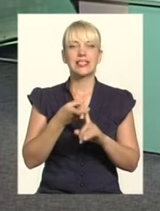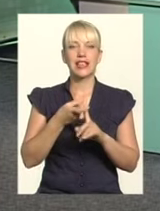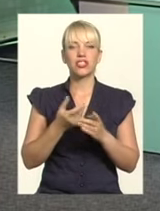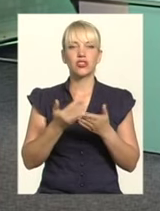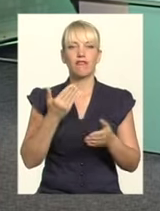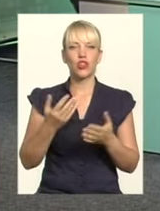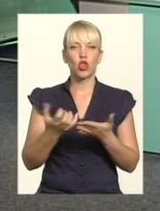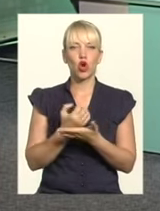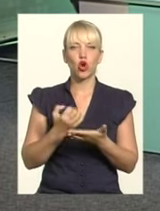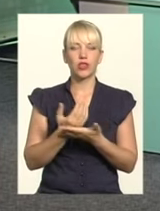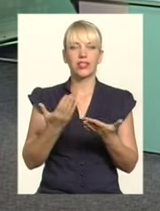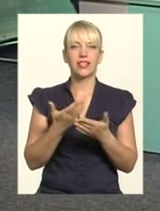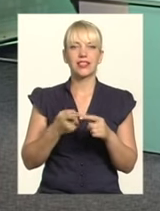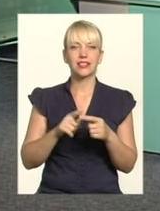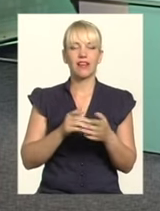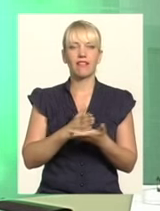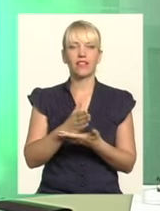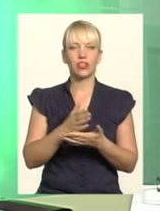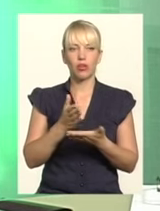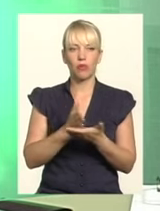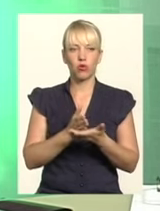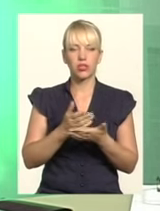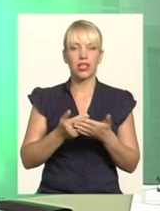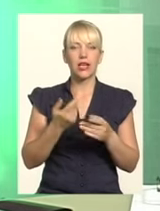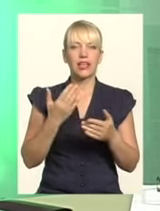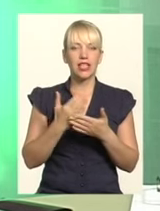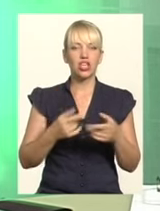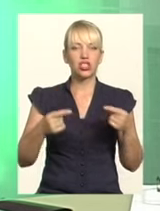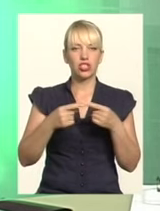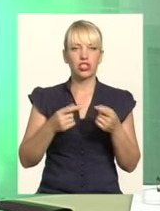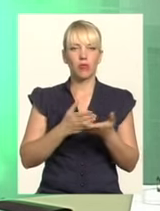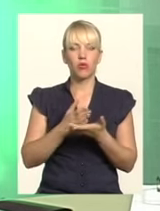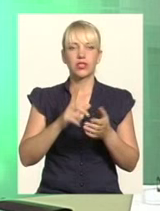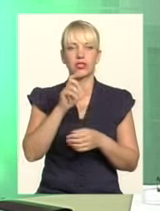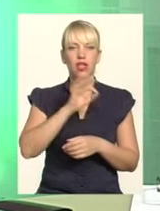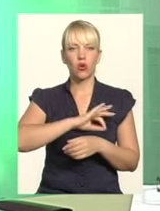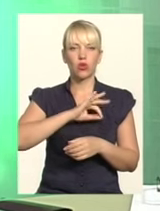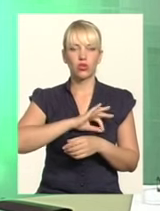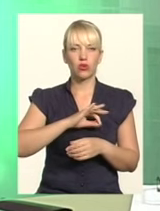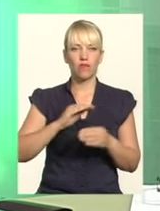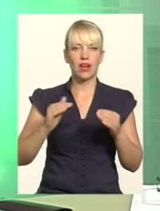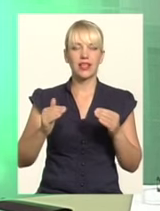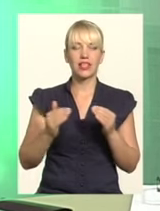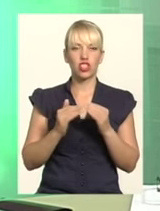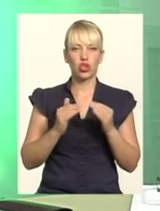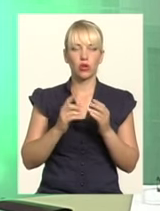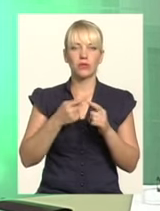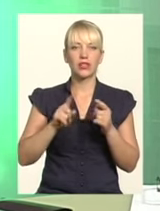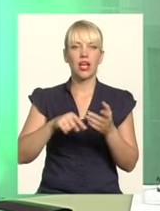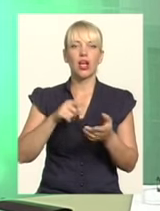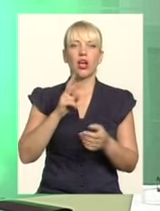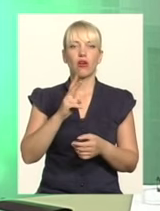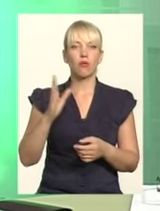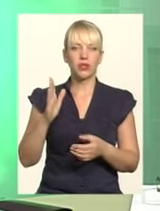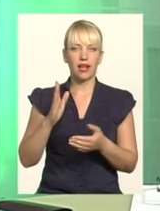доходу. Які це види послуг? Порядком також чітко визначені послуги. Це за користування житлом, це комунальні послуги. Ну, я думаю,